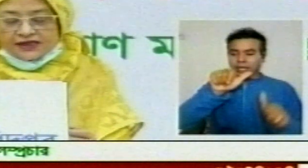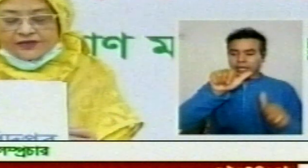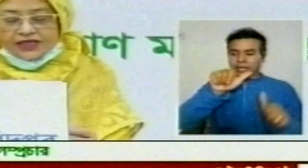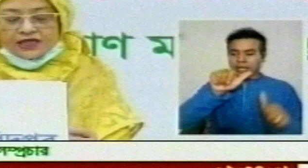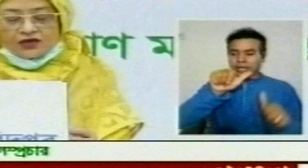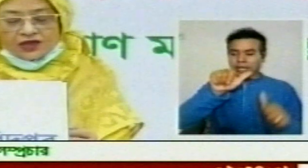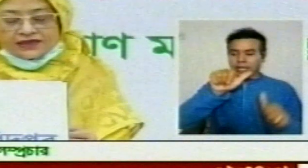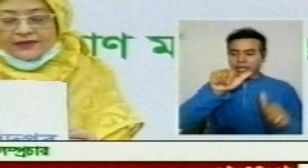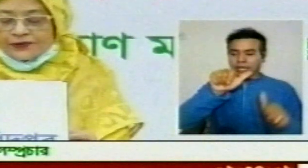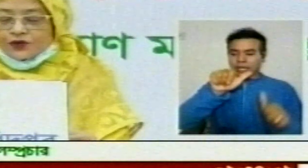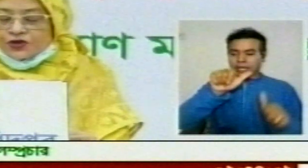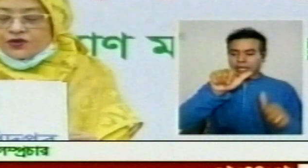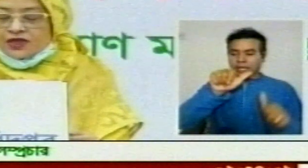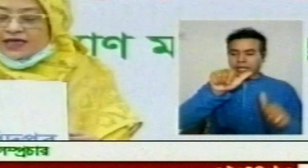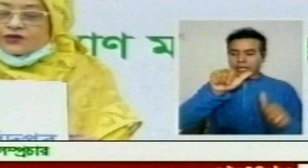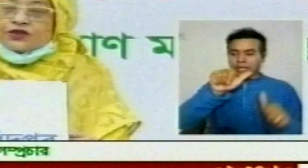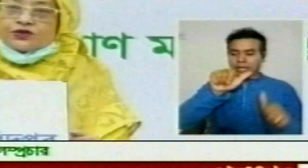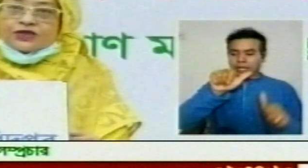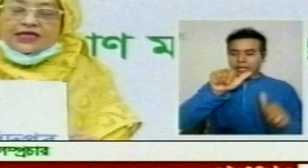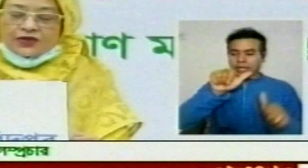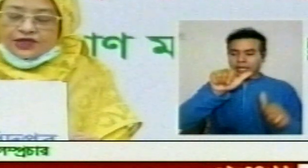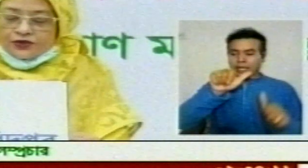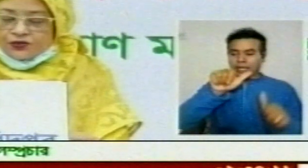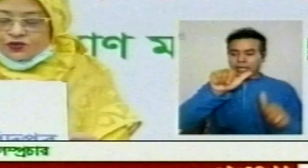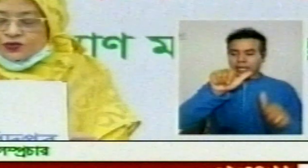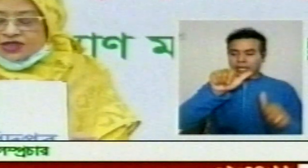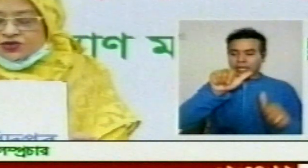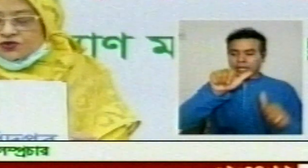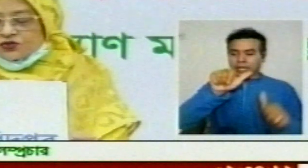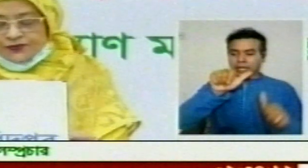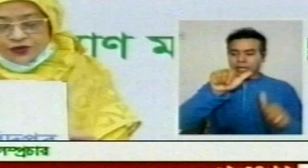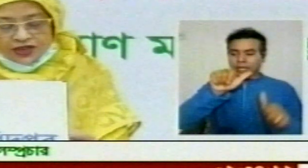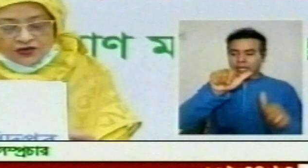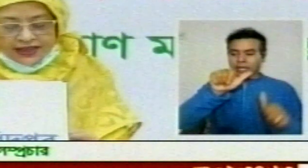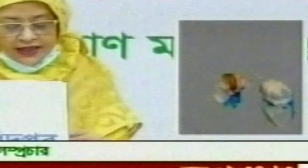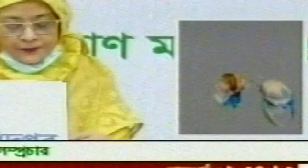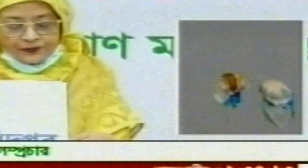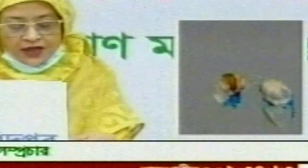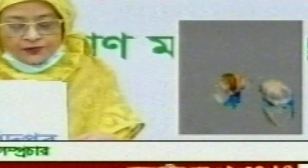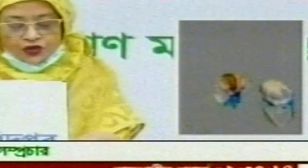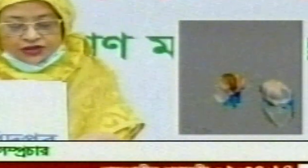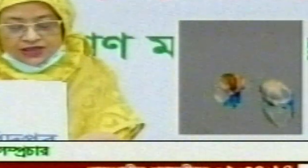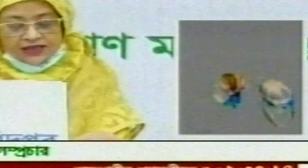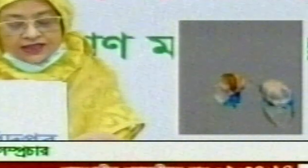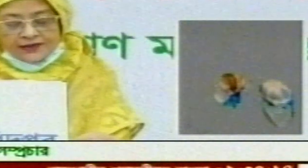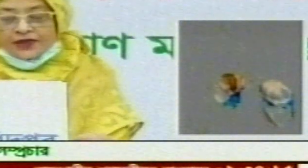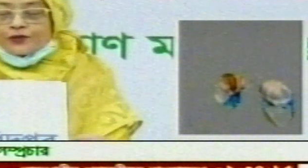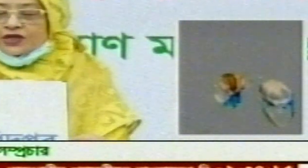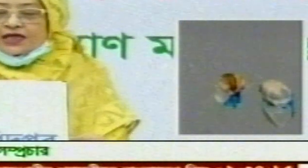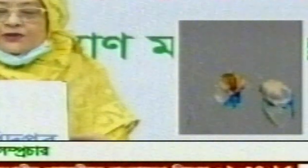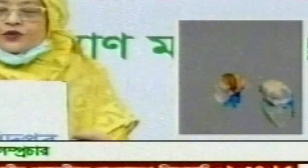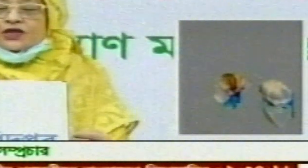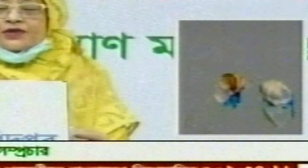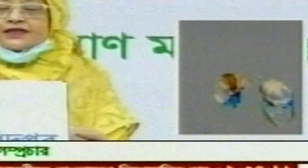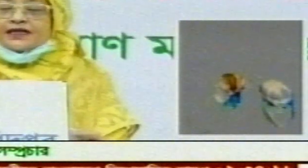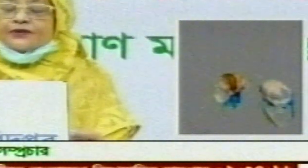শেখ হাসিনা মেডিকেল কলেজ জামালপুরেও কারিগরি ত্রুটির কারণে কোনো নমুনা সংগ্রহ বা পরীক্ষা হয় নাই। 50টি ল্যাবের